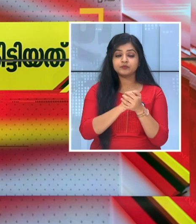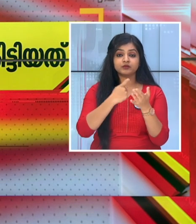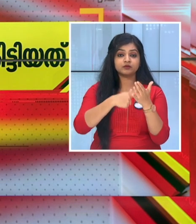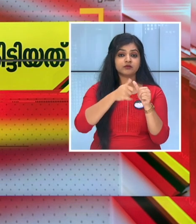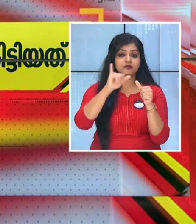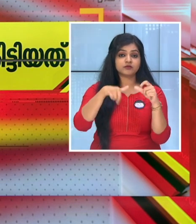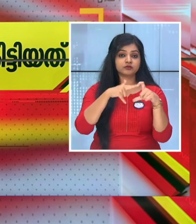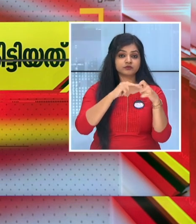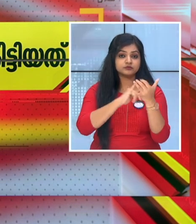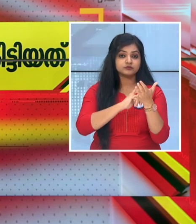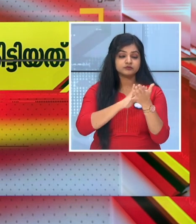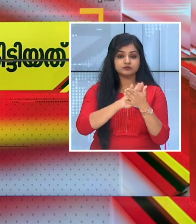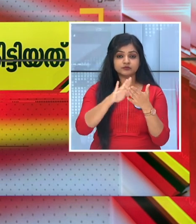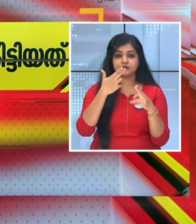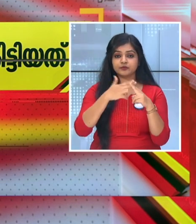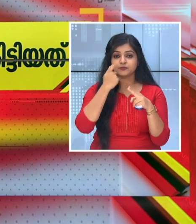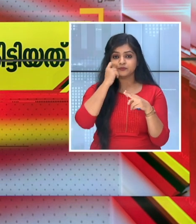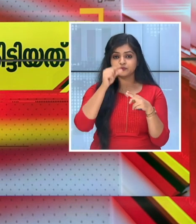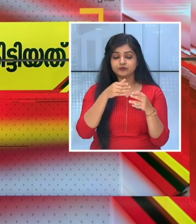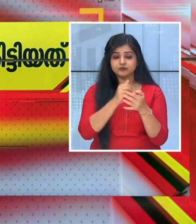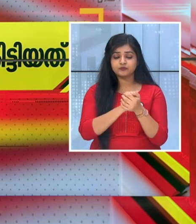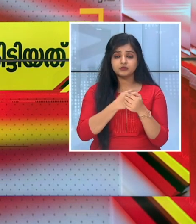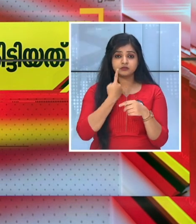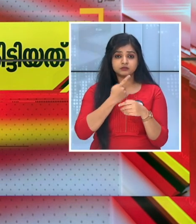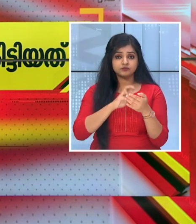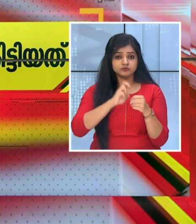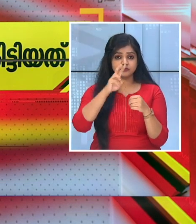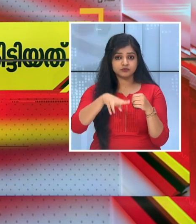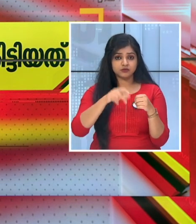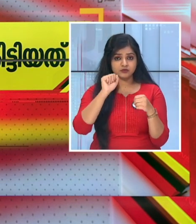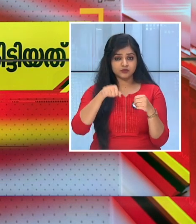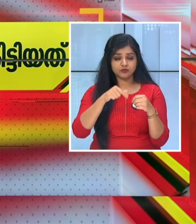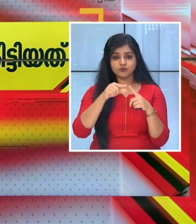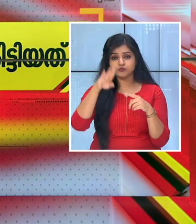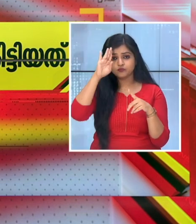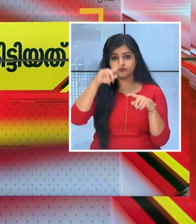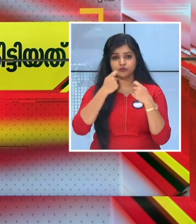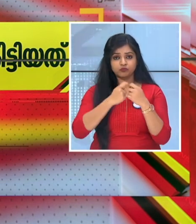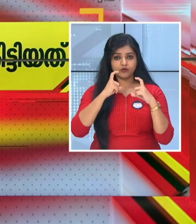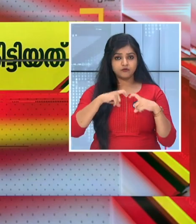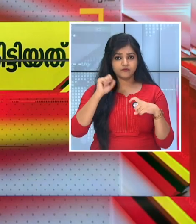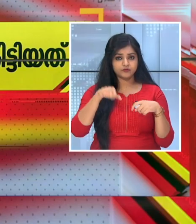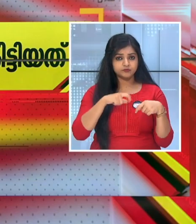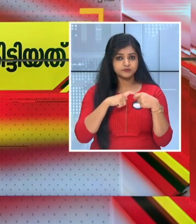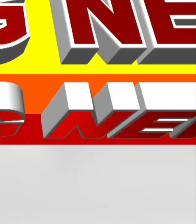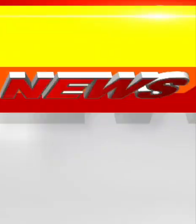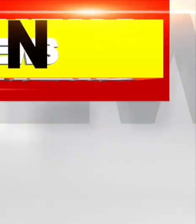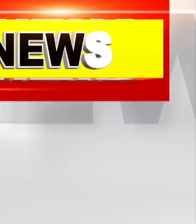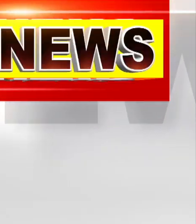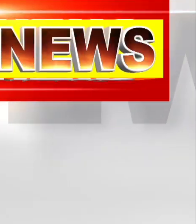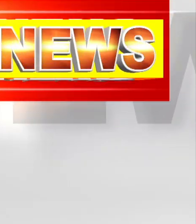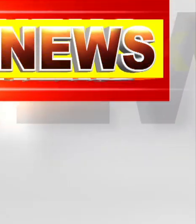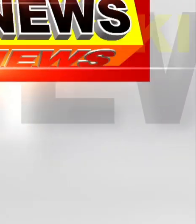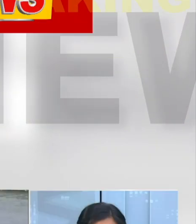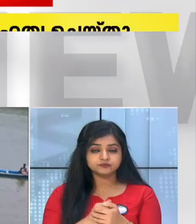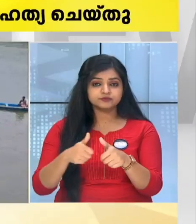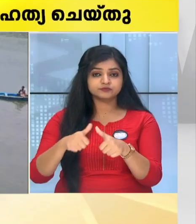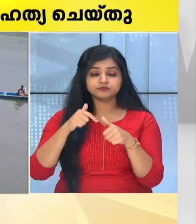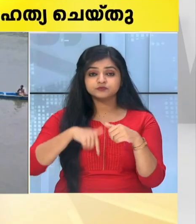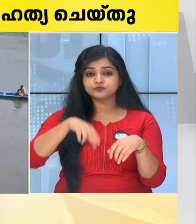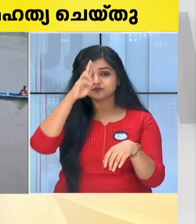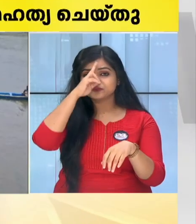രാഹുൽ സുരേഷ് കോഴിക്കോട് നിന്ന് ചേരുന്നുണ്ട്. രാഹുൽ, ഇത് ആത്മഹത്യ തന്നെയെന്ന് പോലീസ് ഉറപ്പിക്കുന്നുണ്ടല്ലോ അല്ലേ? പ്രവിത, ഇന്നുച്ചയ്ക്ക് 1 മണിയോട്